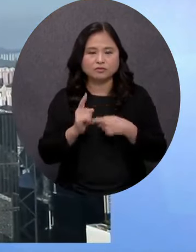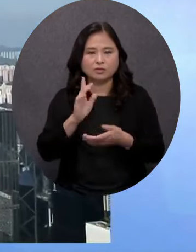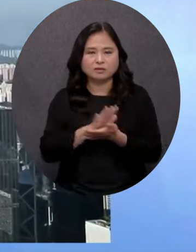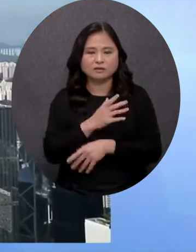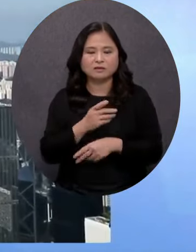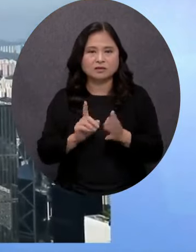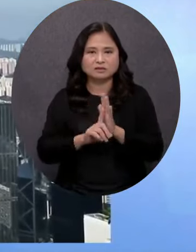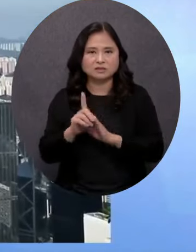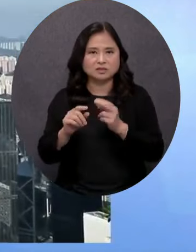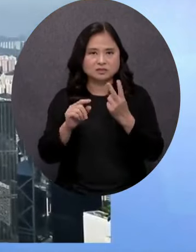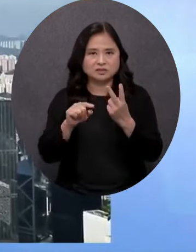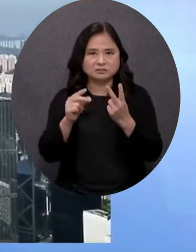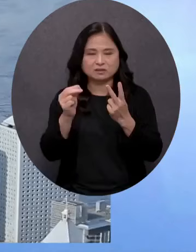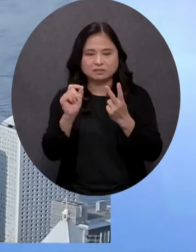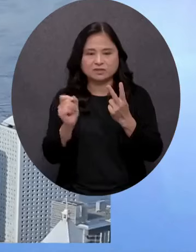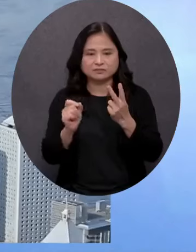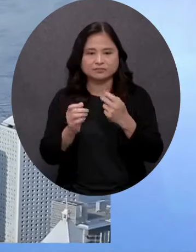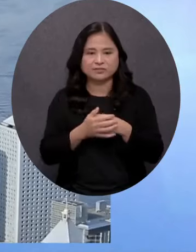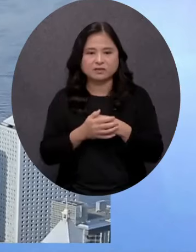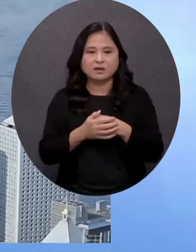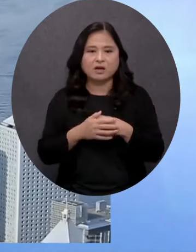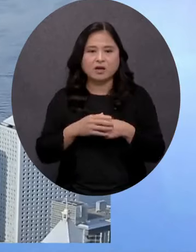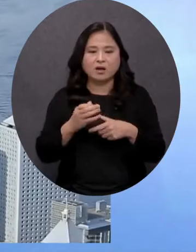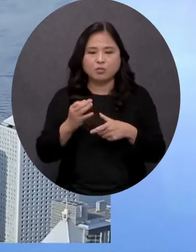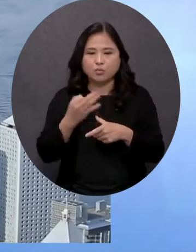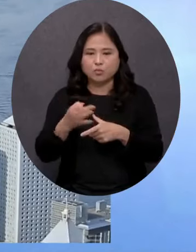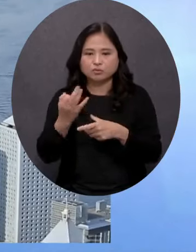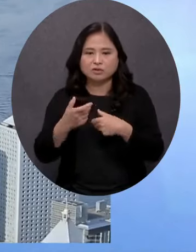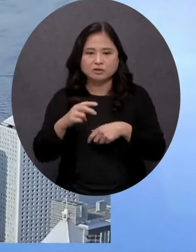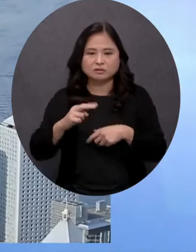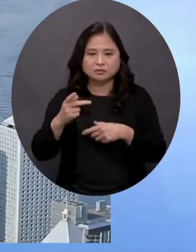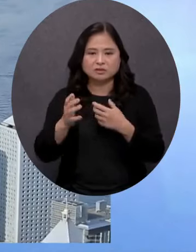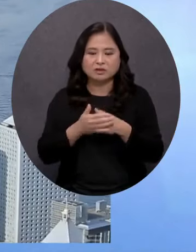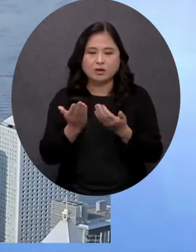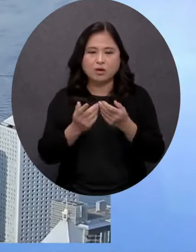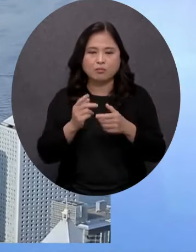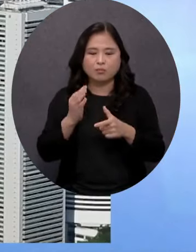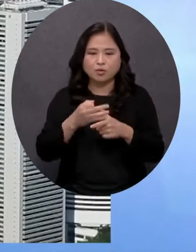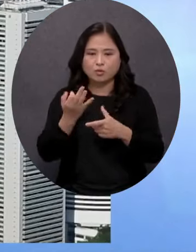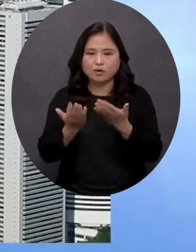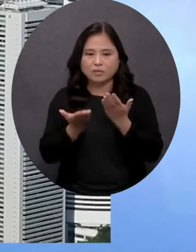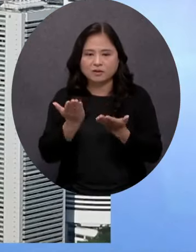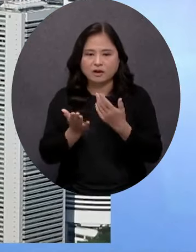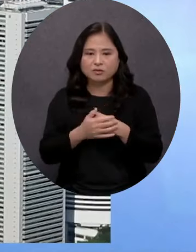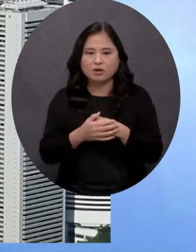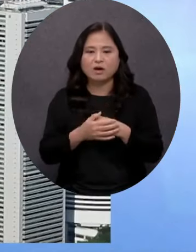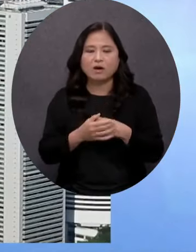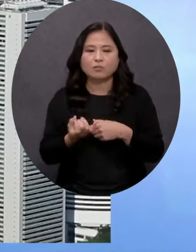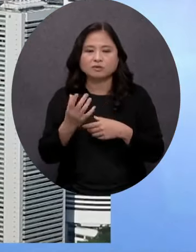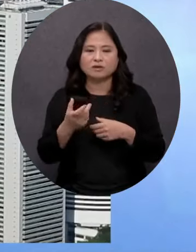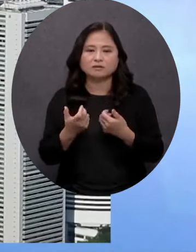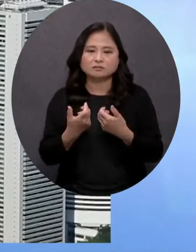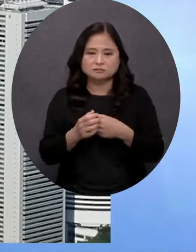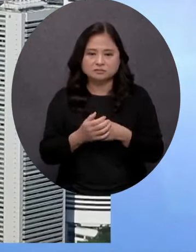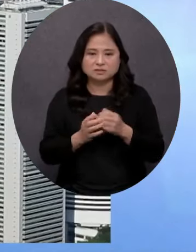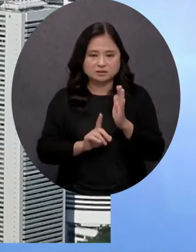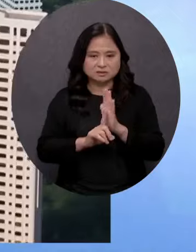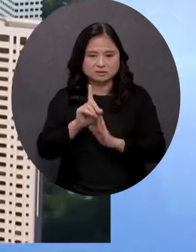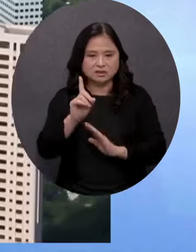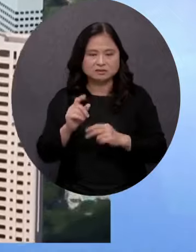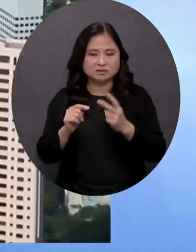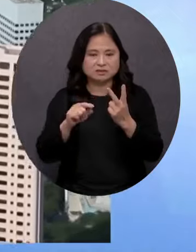质上升 2.7%， 经季节性调整后按季比较，实质本地生产总值就升